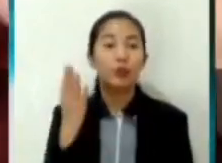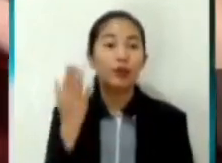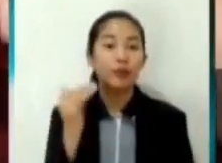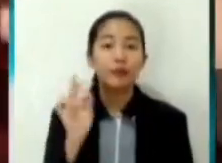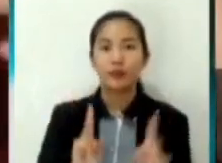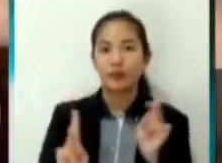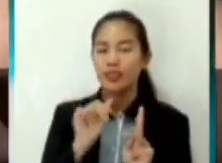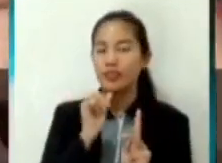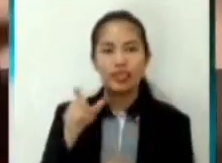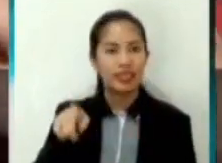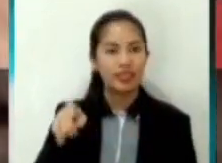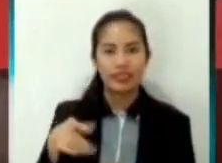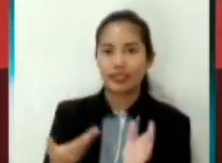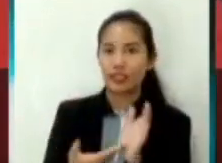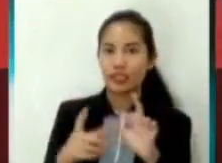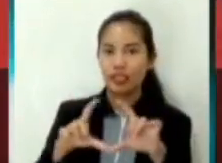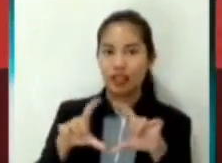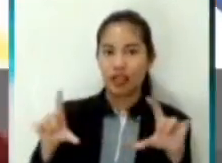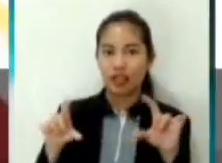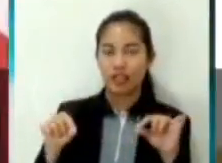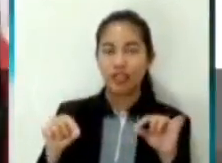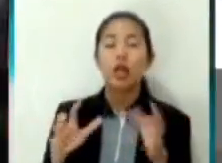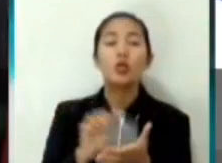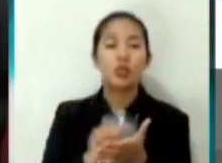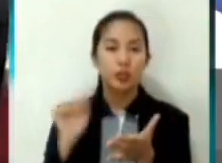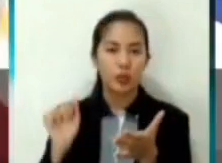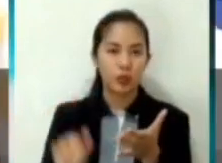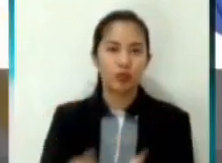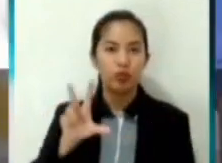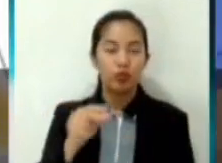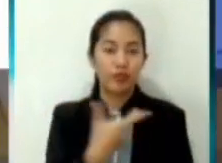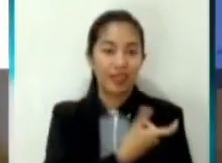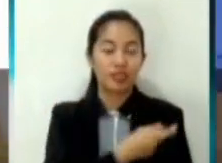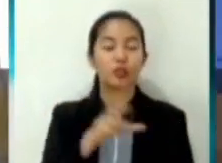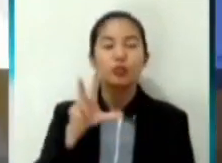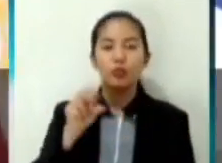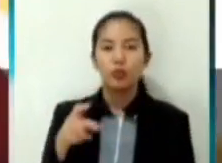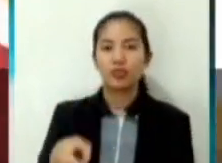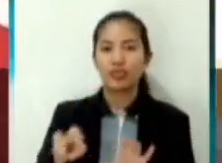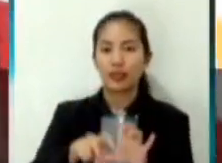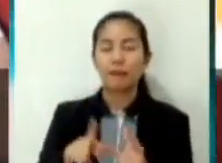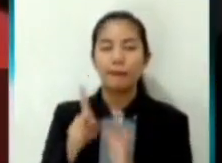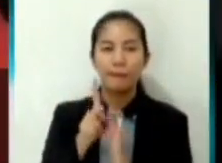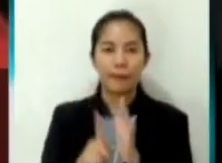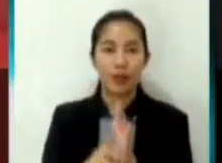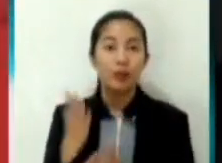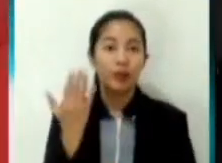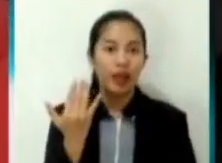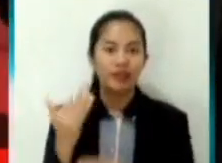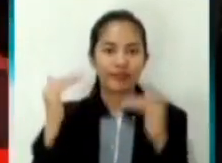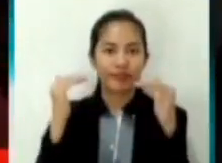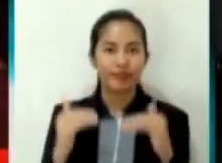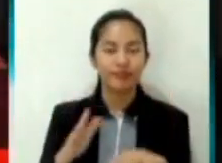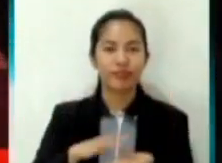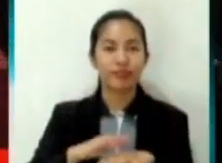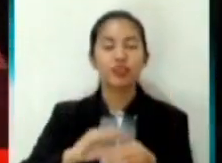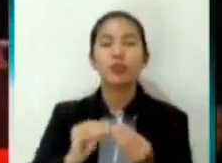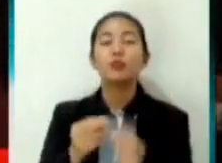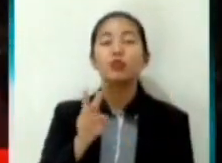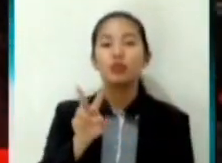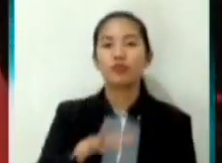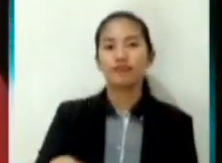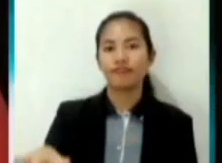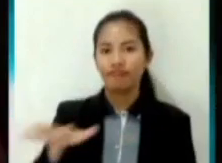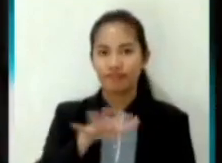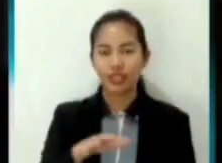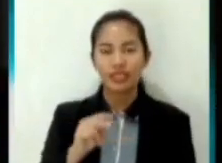dahil binawi na ang no-vax, no-ride policy. Ngayong balik alert level 2 na ang Metro Manila. Okay lang po para madaling makarating